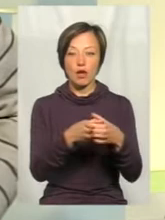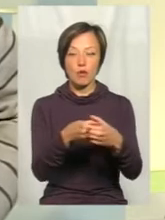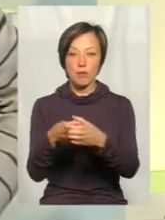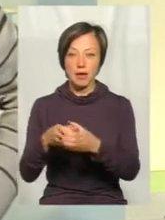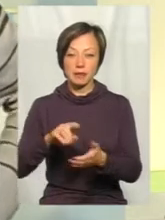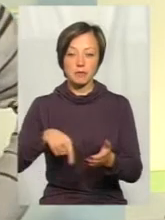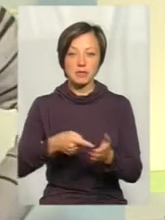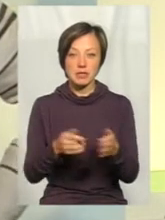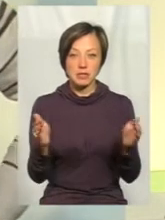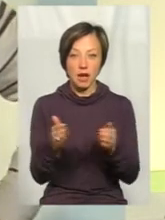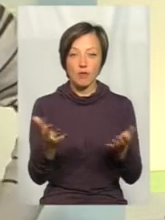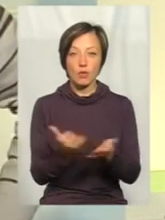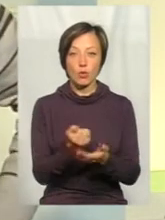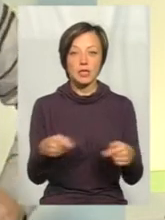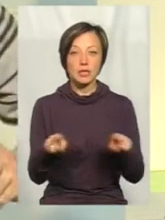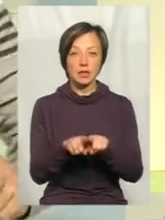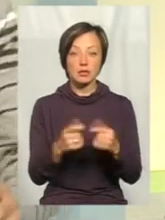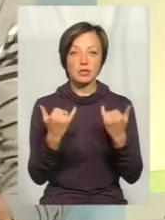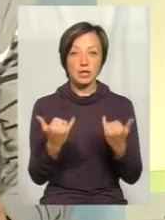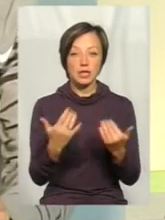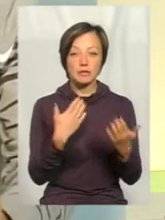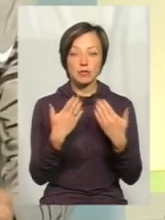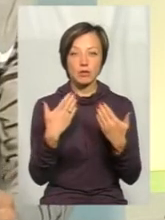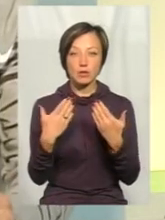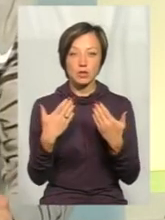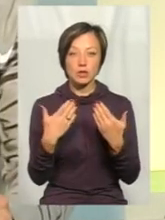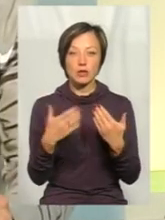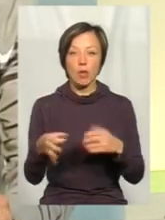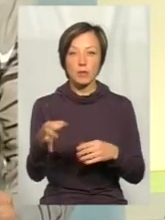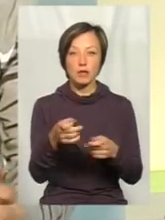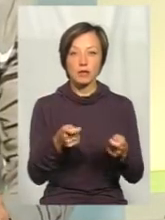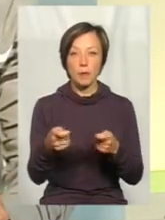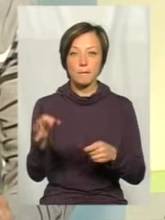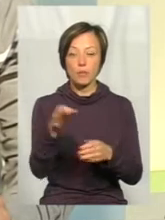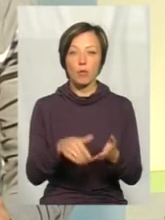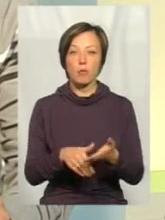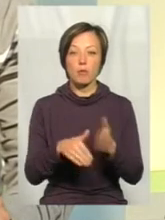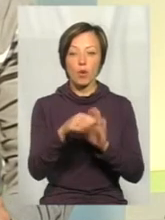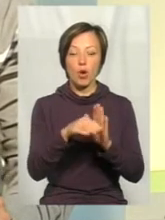пункти. І виходить так, що наразі ми спілкуємося з обласною адміністрацією про програму підтримки